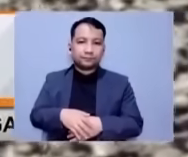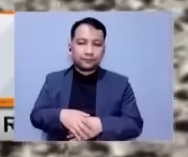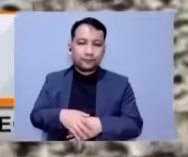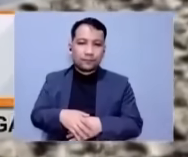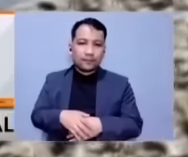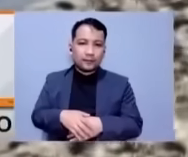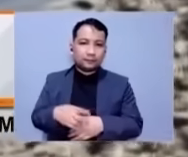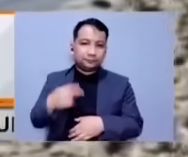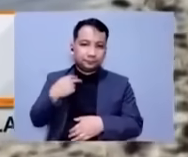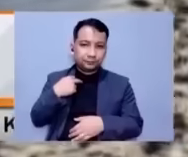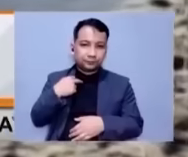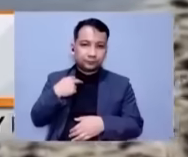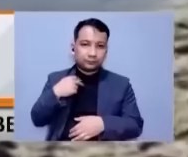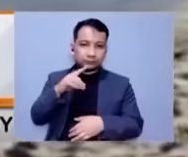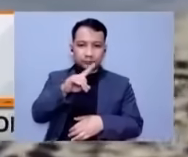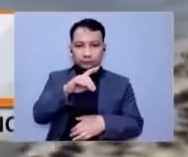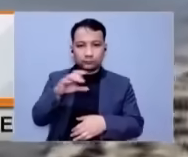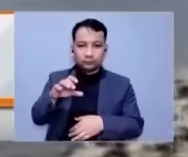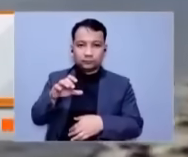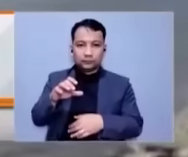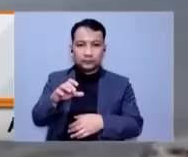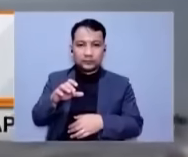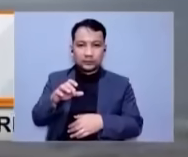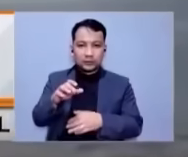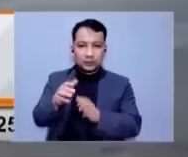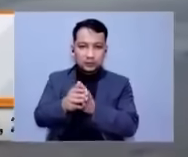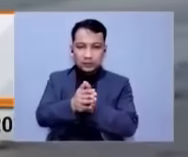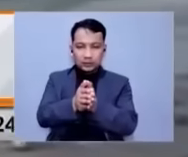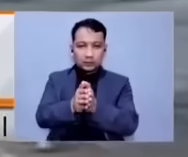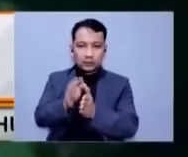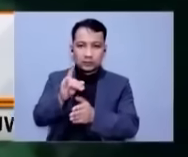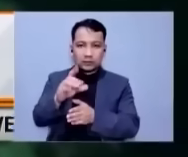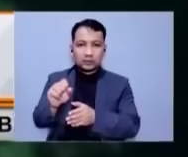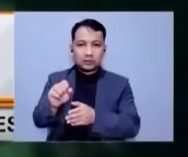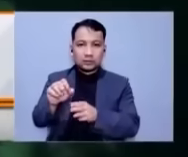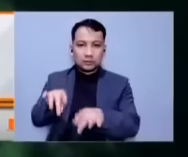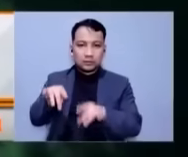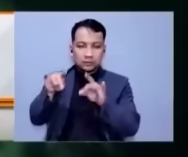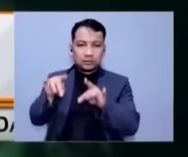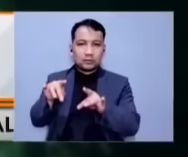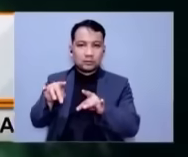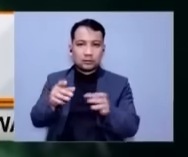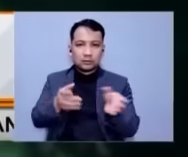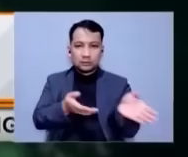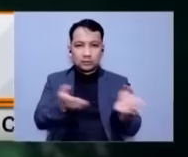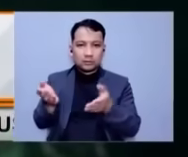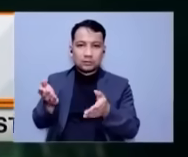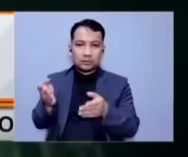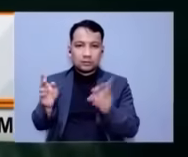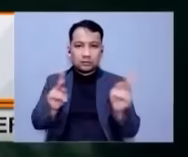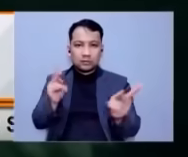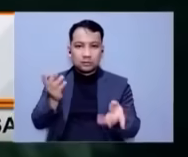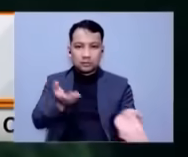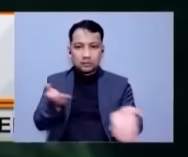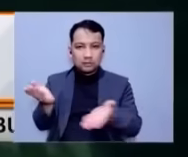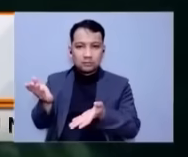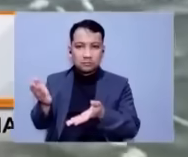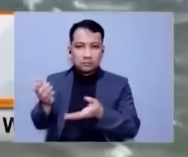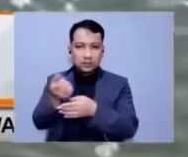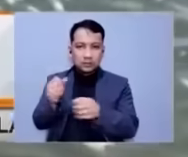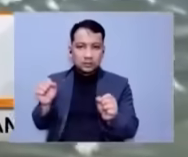Stranded naman ang higit 100 balyena sa isang beach sa Dunsborough, Australia. Agad namang rumisponde ang mga otoridad para masalba ang mga